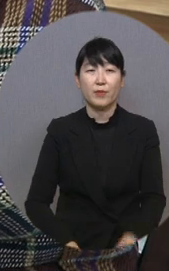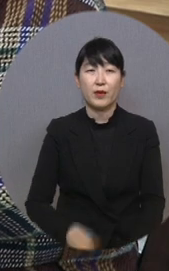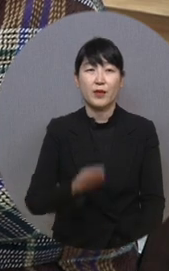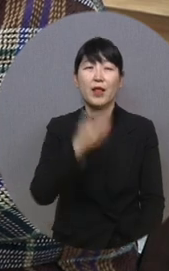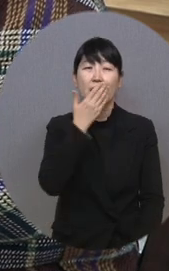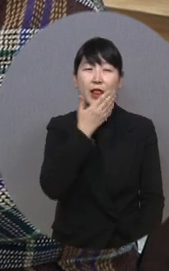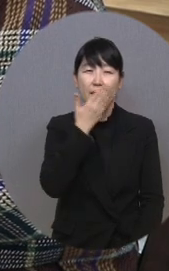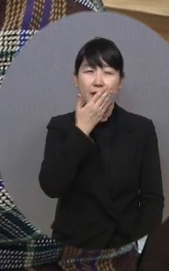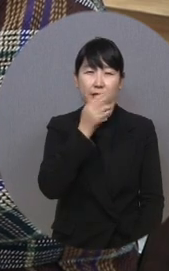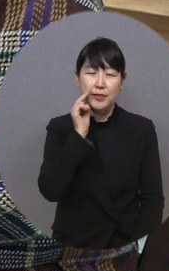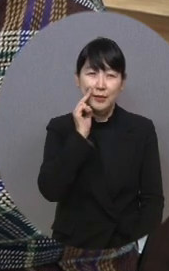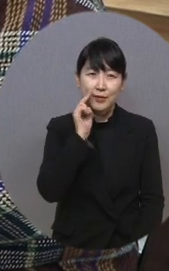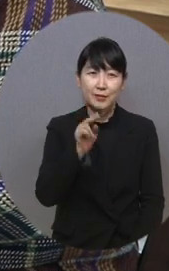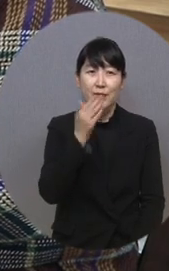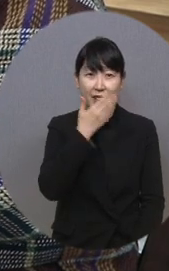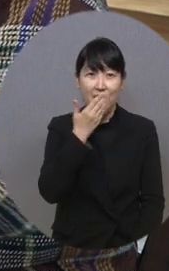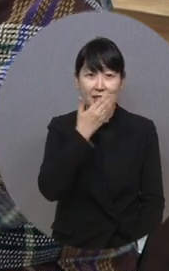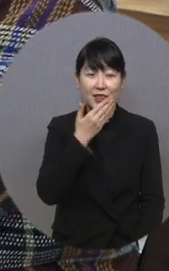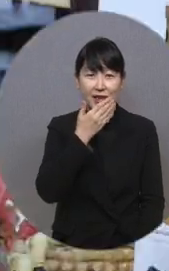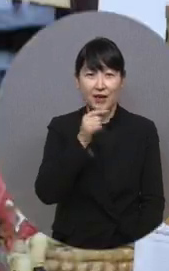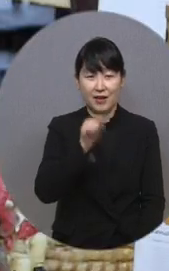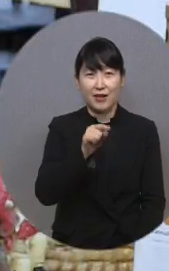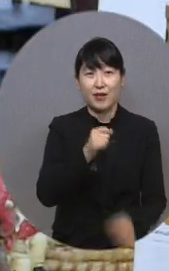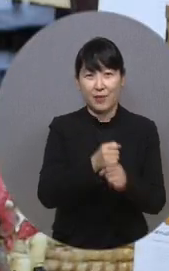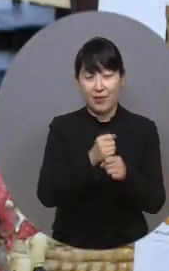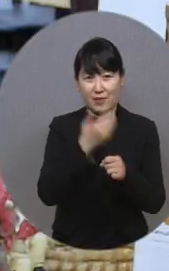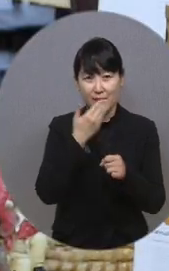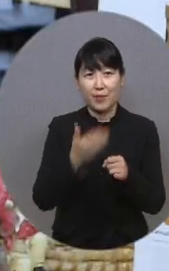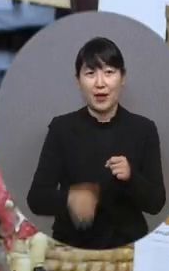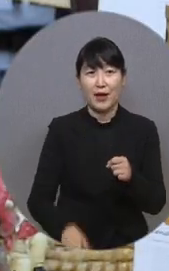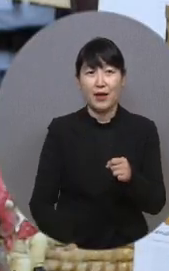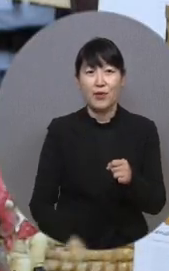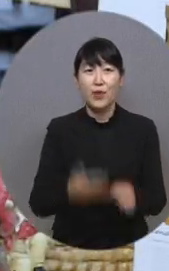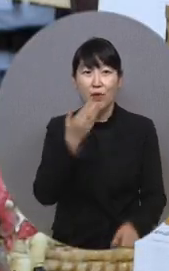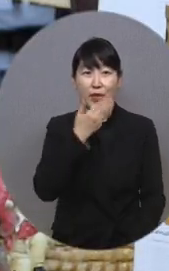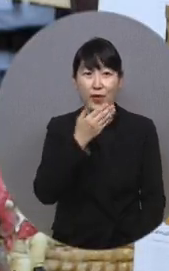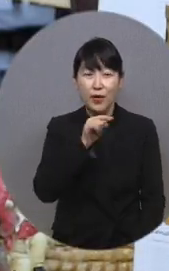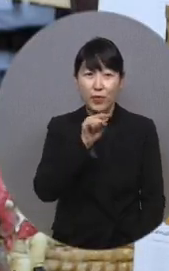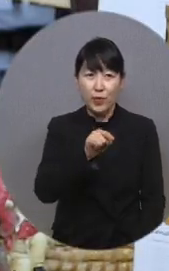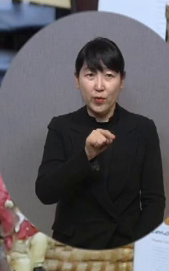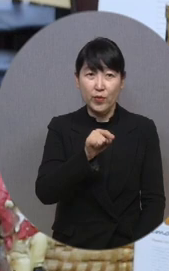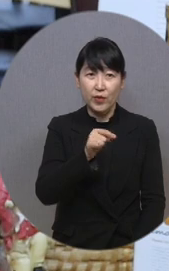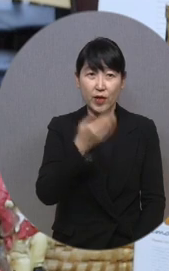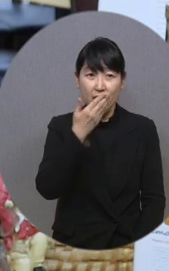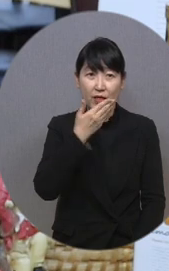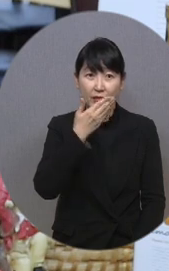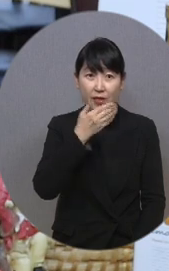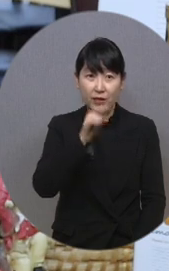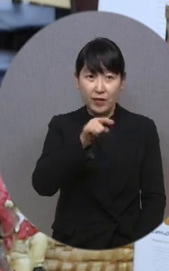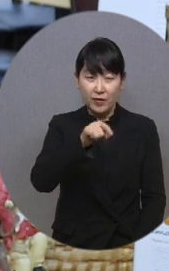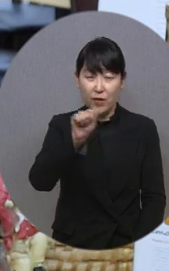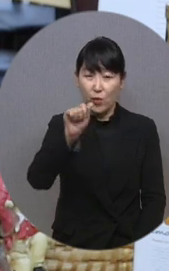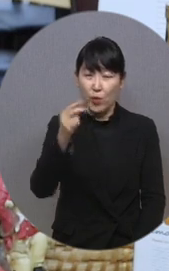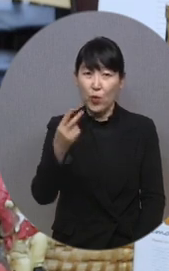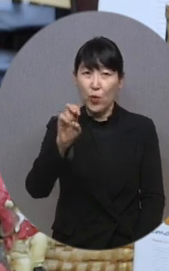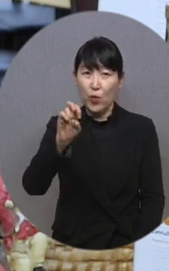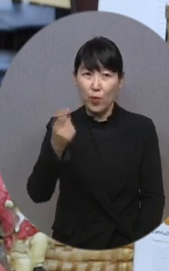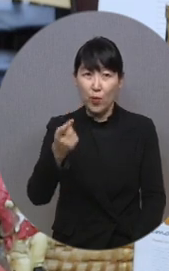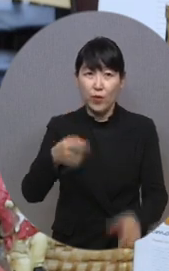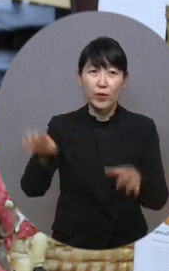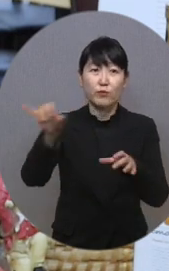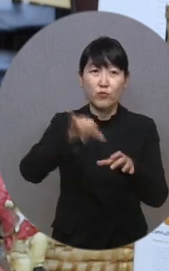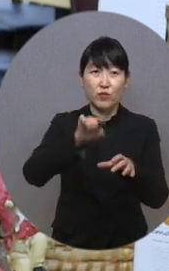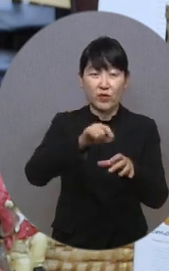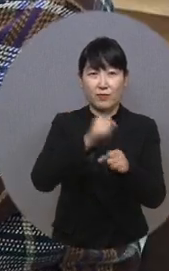진한 달콤한 그런 주스가 되는 거죠. 그 상태에서 저희가 원하는 목적 당도에서 그렇게 효모를 투입해서 만든 것이 바로